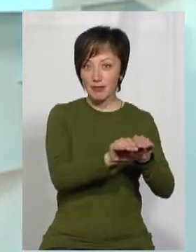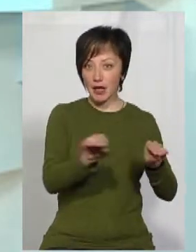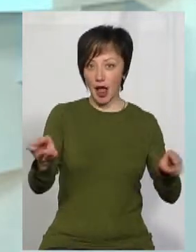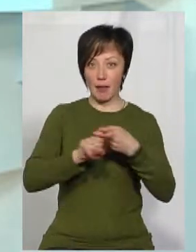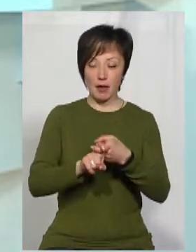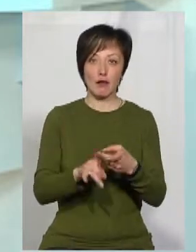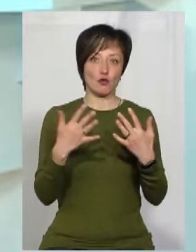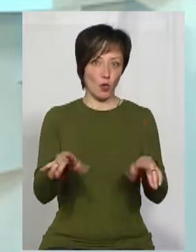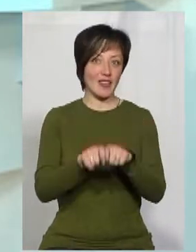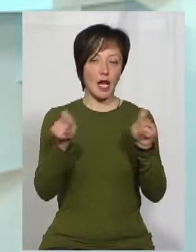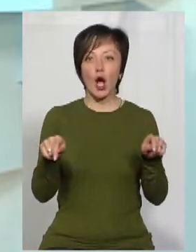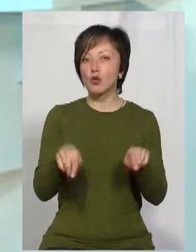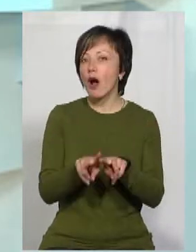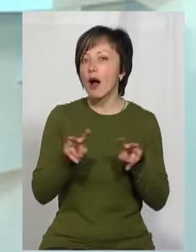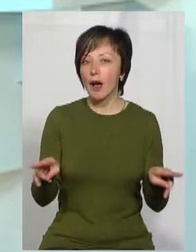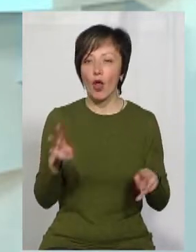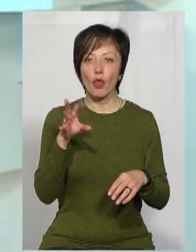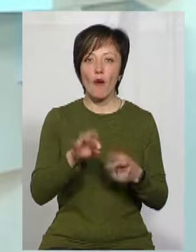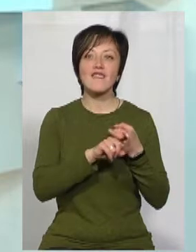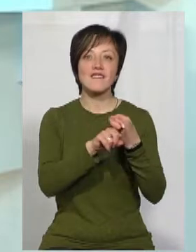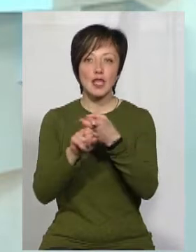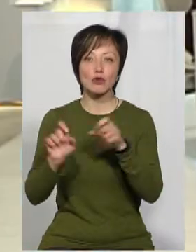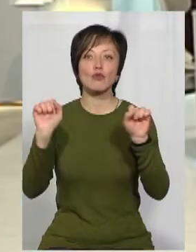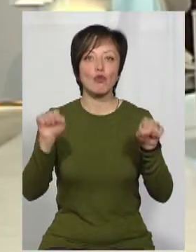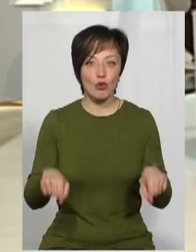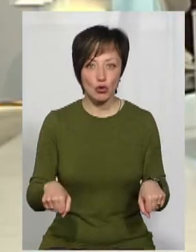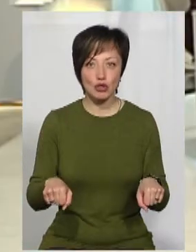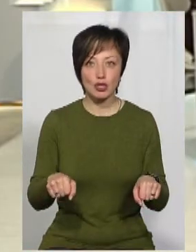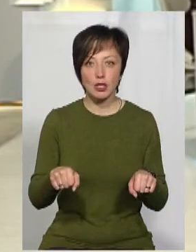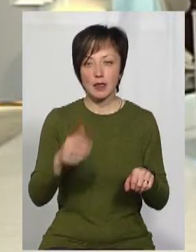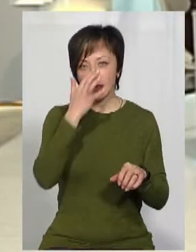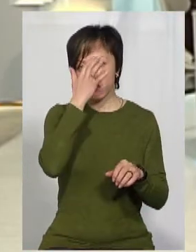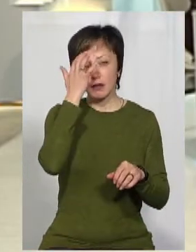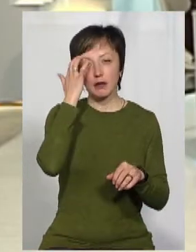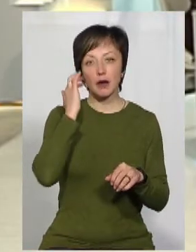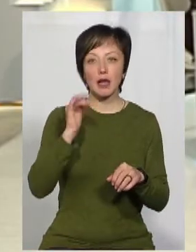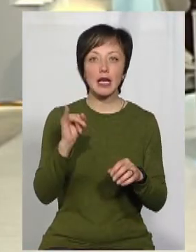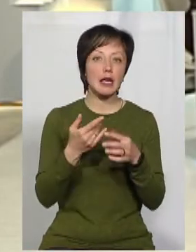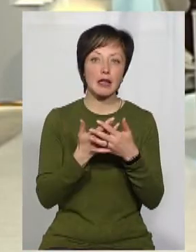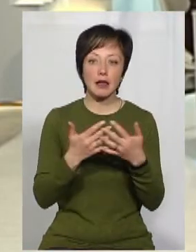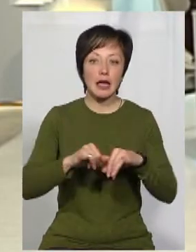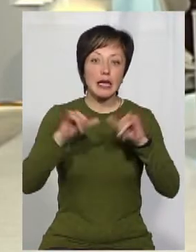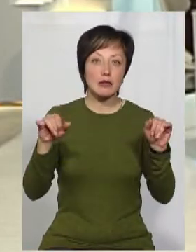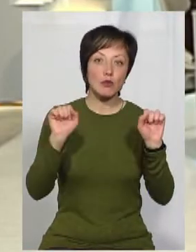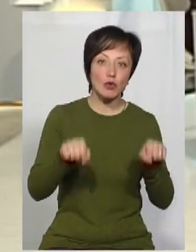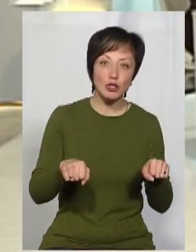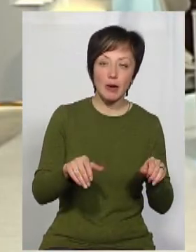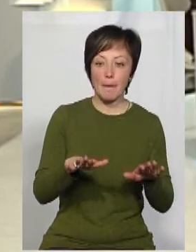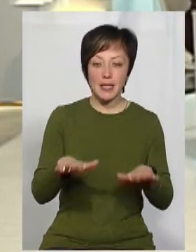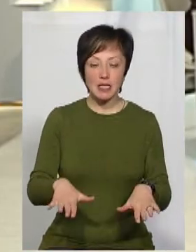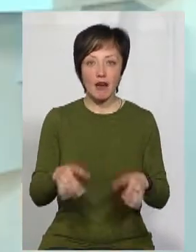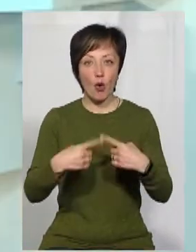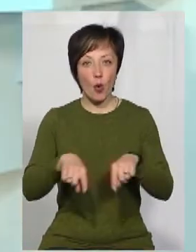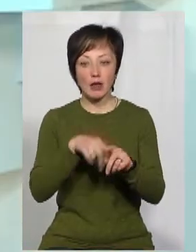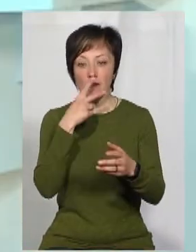впав, відкрились. Так і тут. Звичайно, що вірус може, скажімо так, і можуть бути, і ріст може бути. Тоді місцевий орган